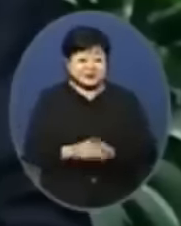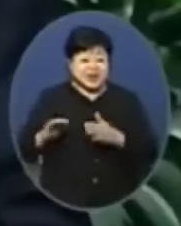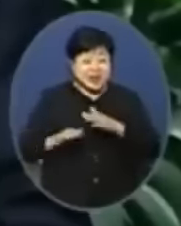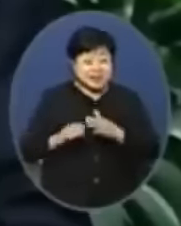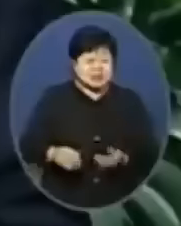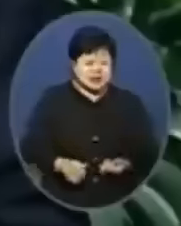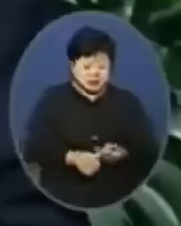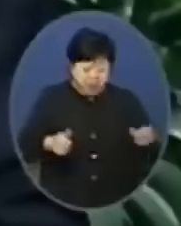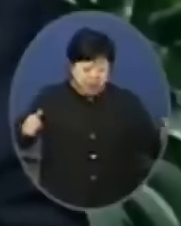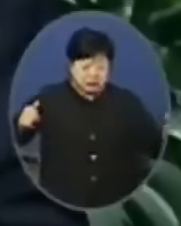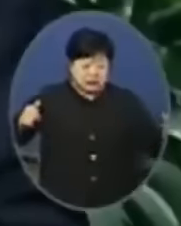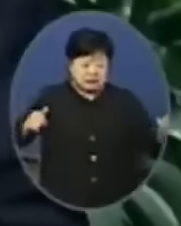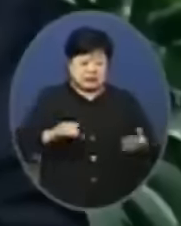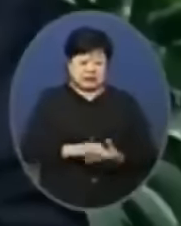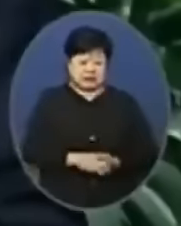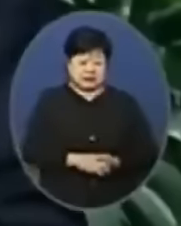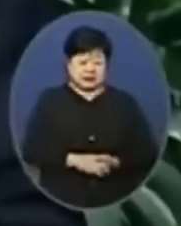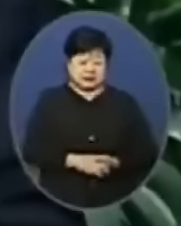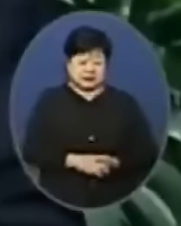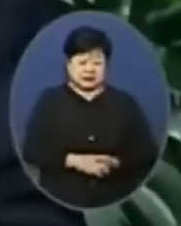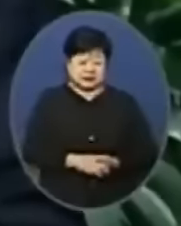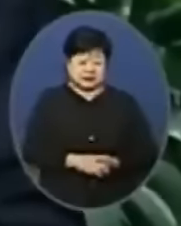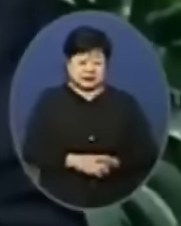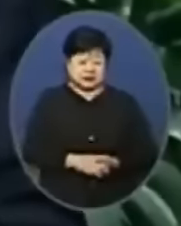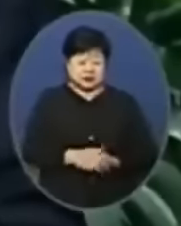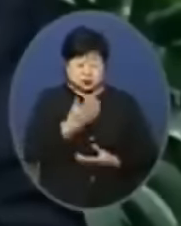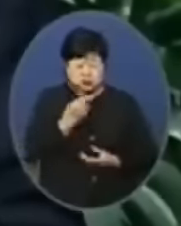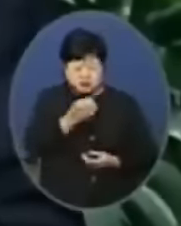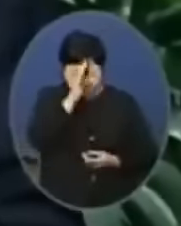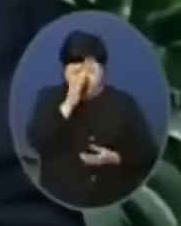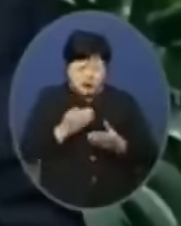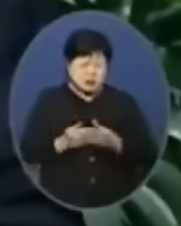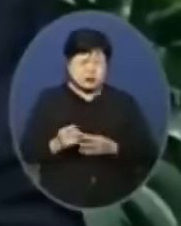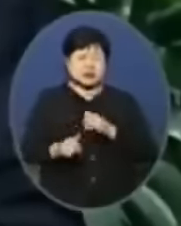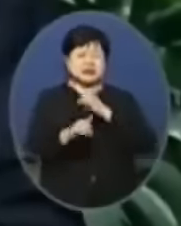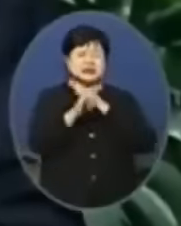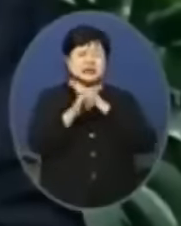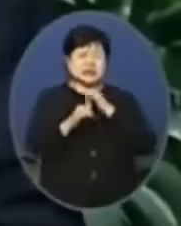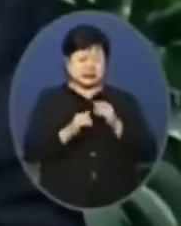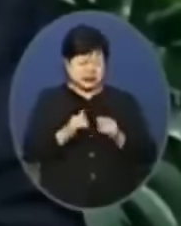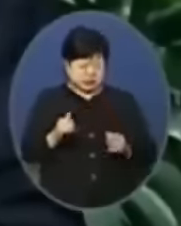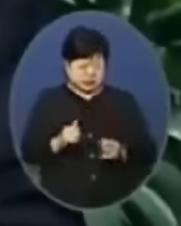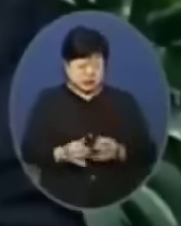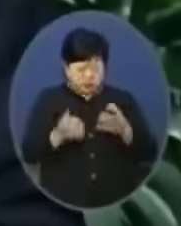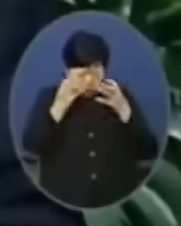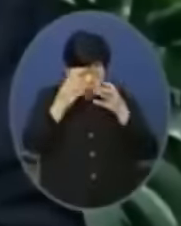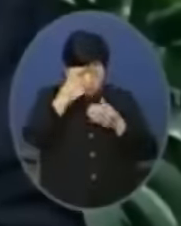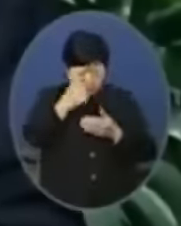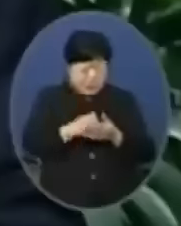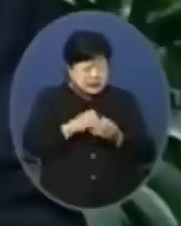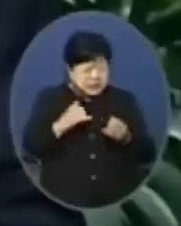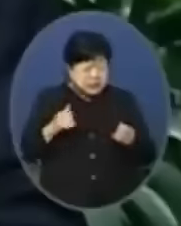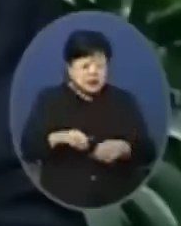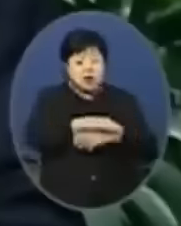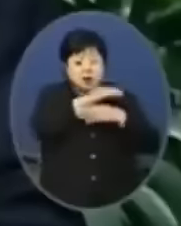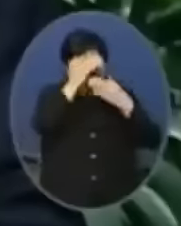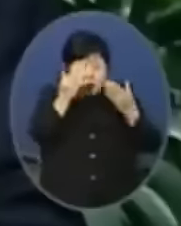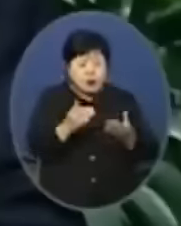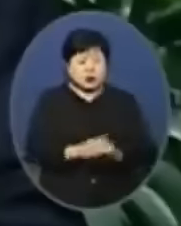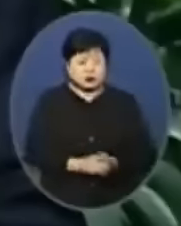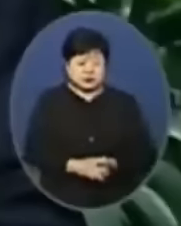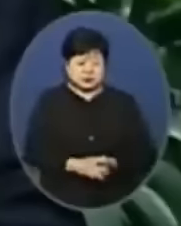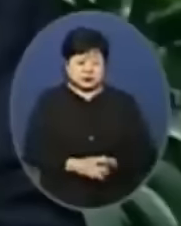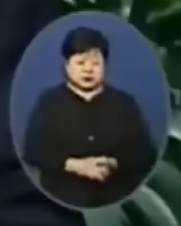가정이 파괴되는 사람들, 우울증에 걸린 사람들, 자살한 사람들, 고통 속에 있는 사람들,